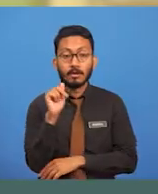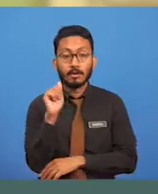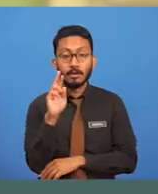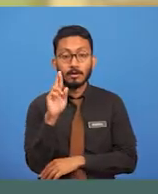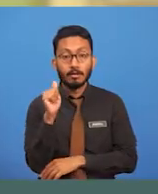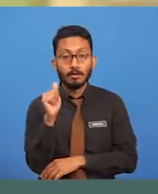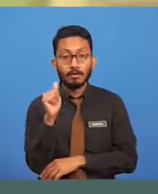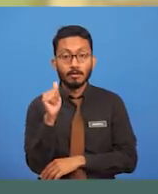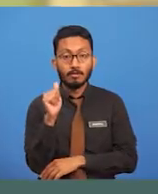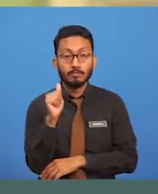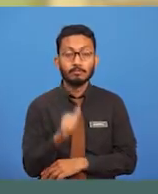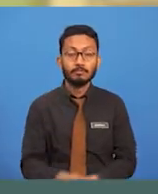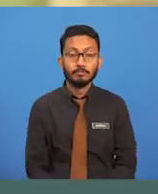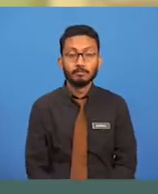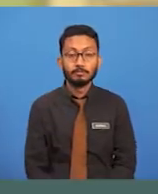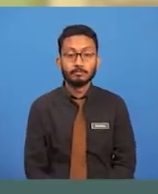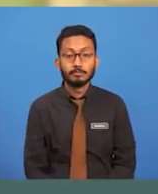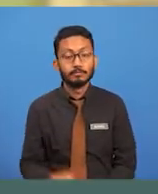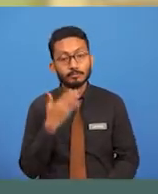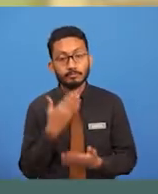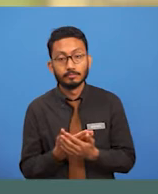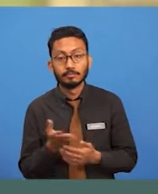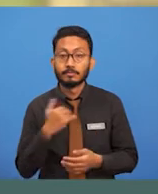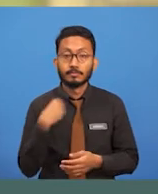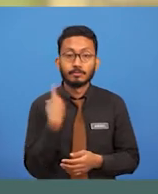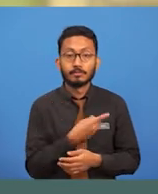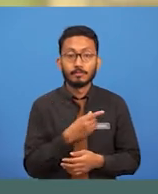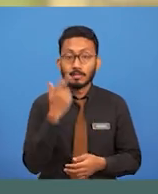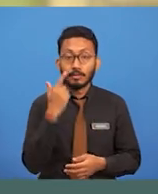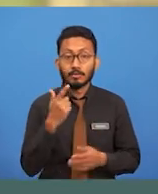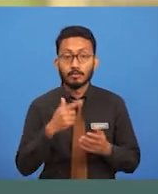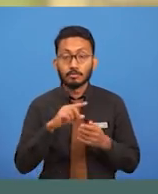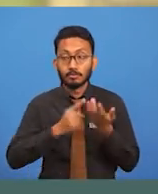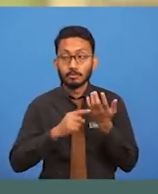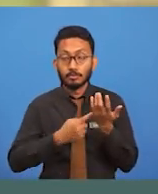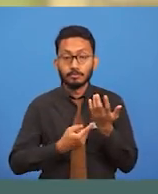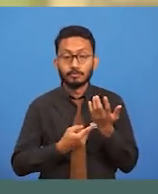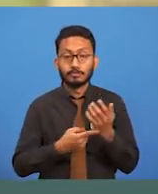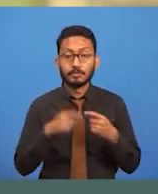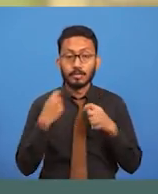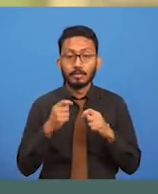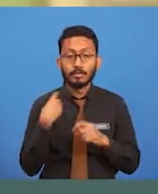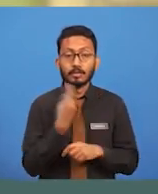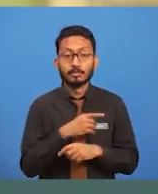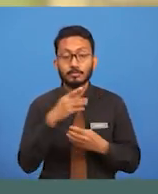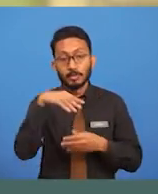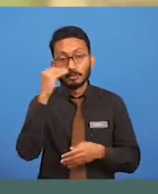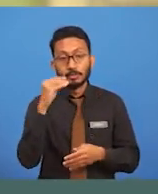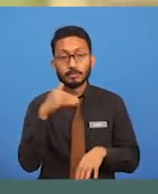Baiklah. Mari kita lihat semula apa yang telah kita pelajari pada hari